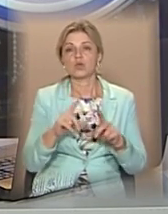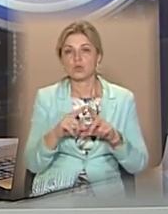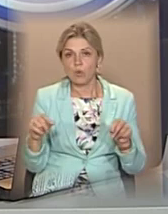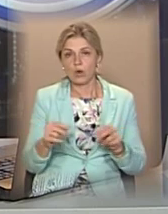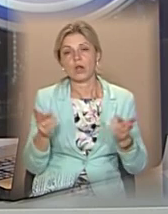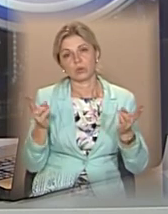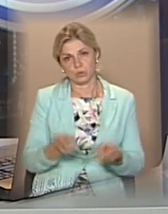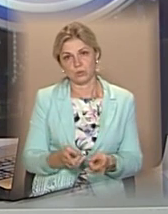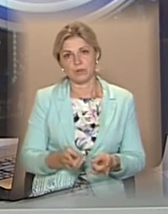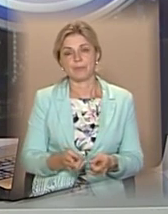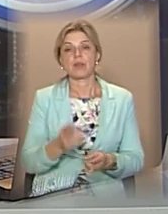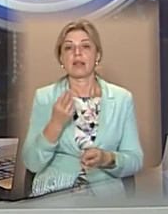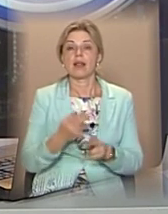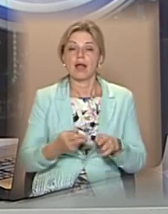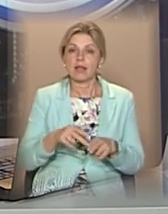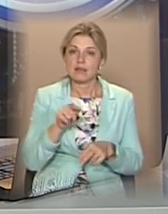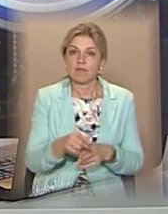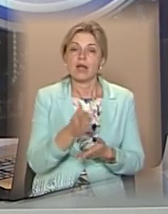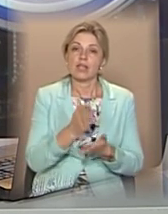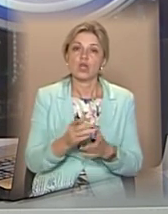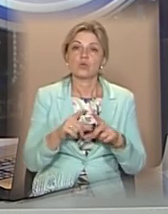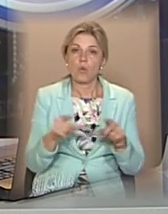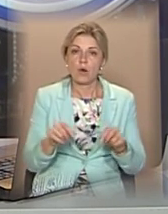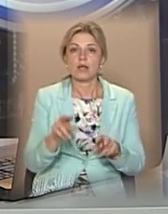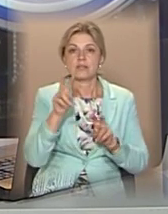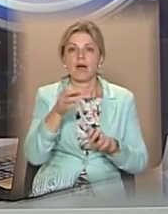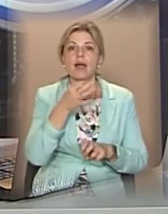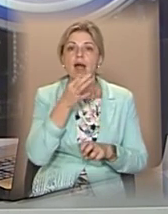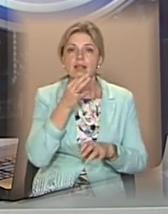вочевидь, необхідно. Для цього існують школи раннього розвитку, і